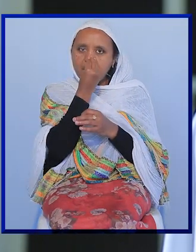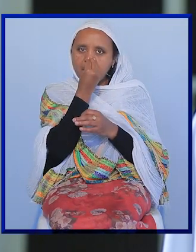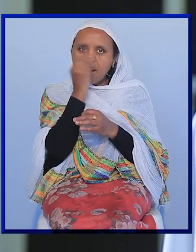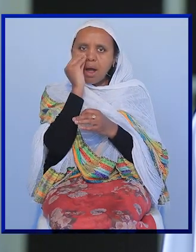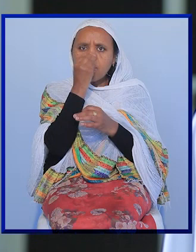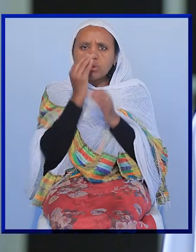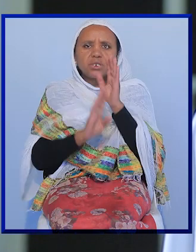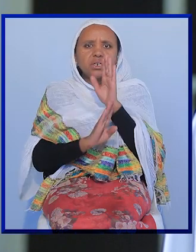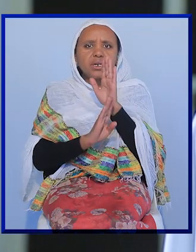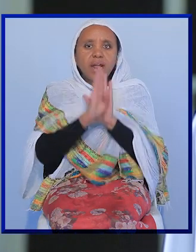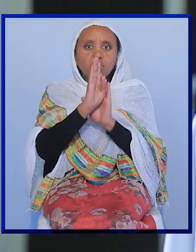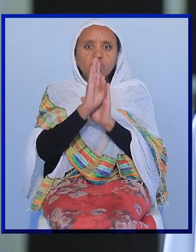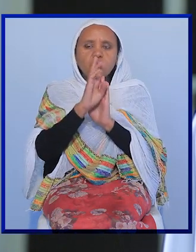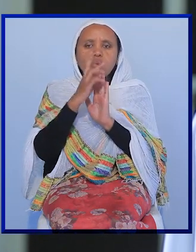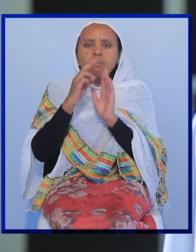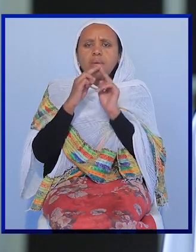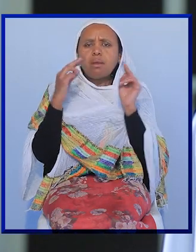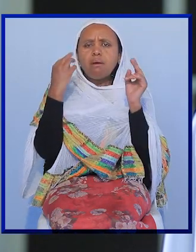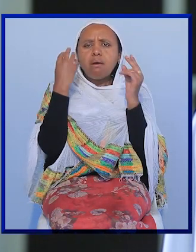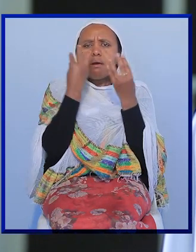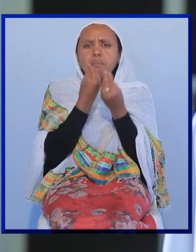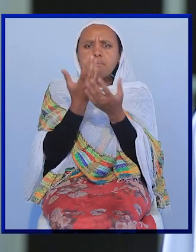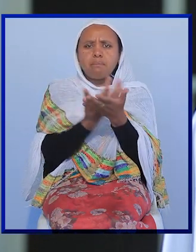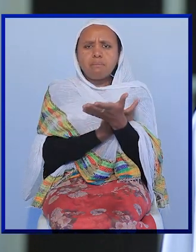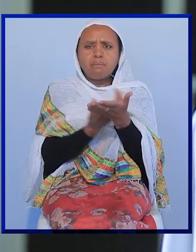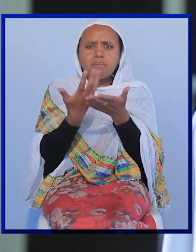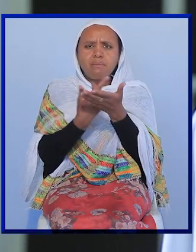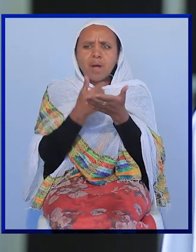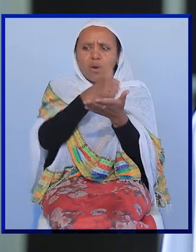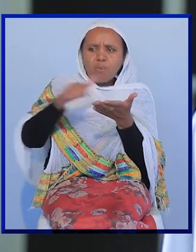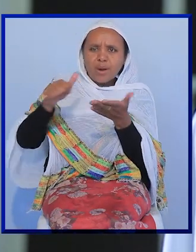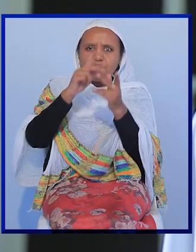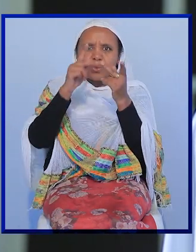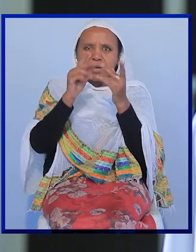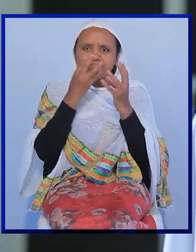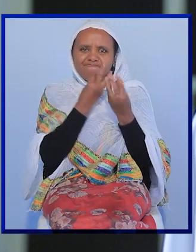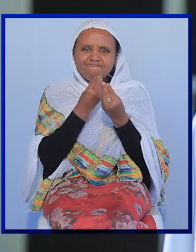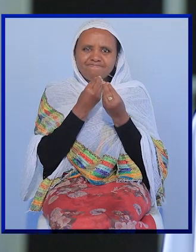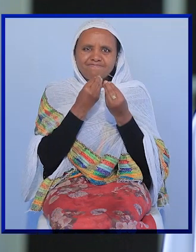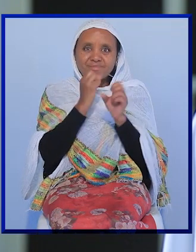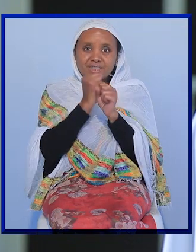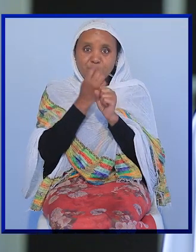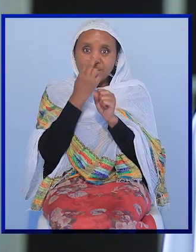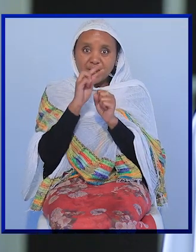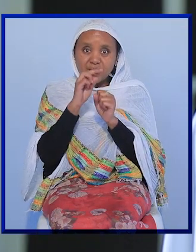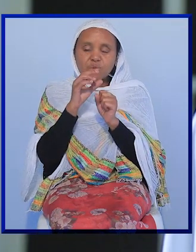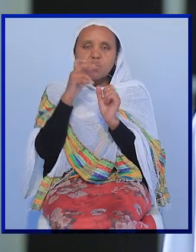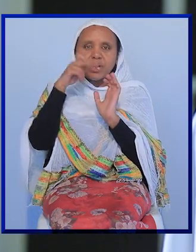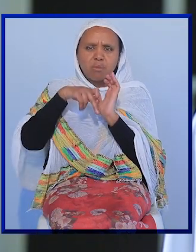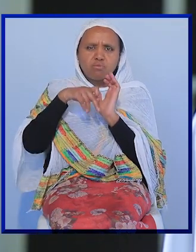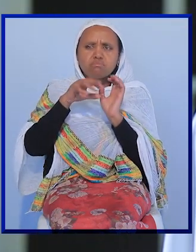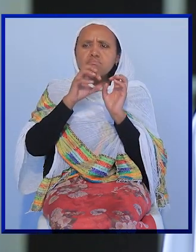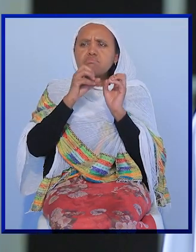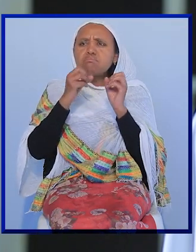አበቦች እንዲያድጉ ወይም በጣም እንዲለመልሙ ግሪን ሃውስ ሲሰራላቸው አይተን አናውቅም? ወደ ዘዋይ መስመር ከሄድን ወደ ደቡብ